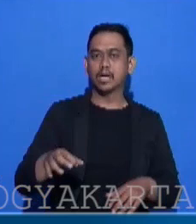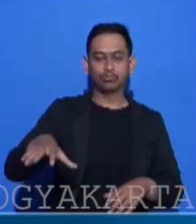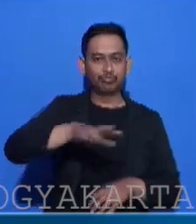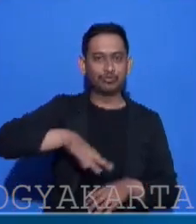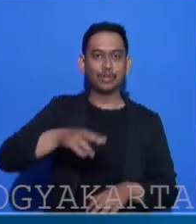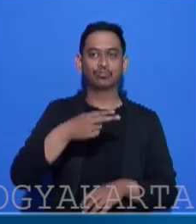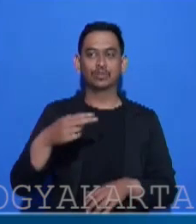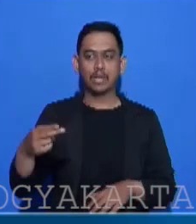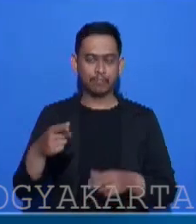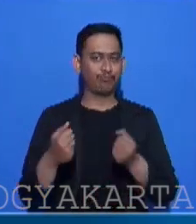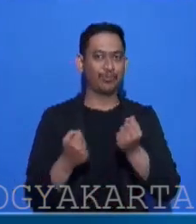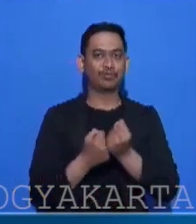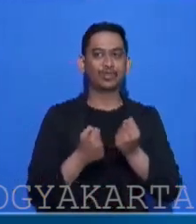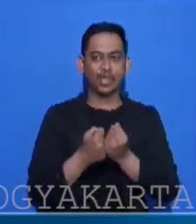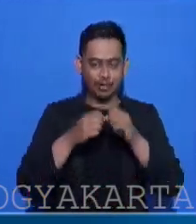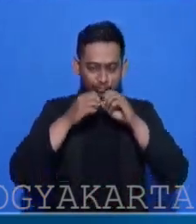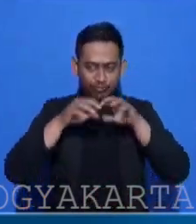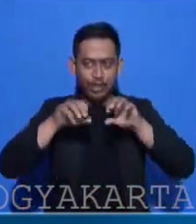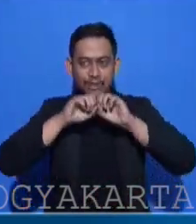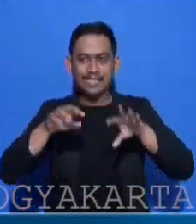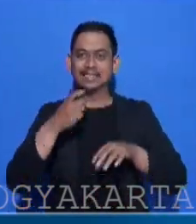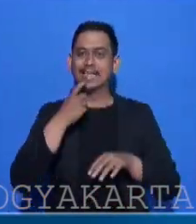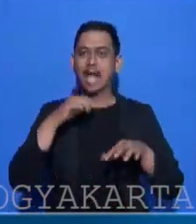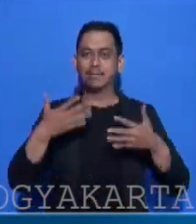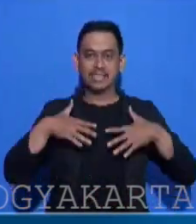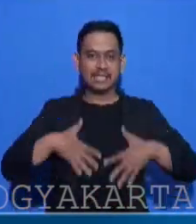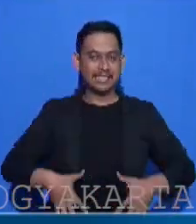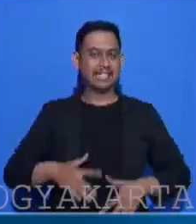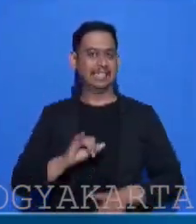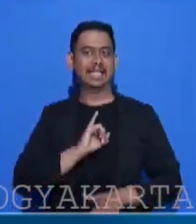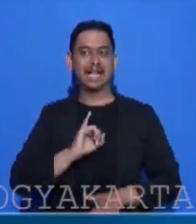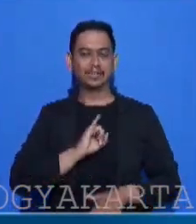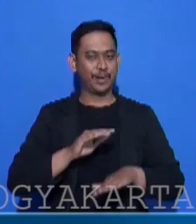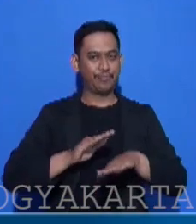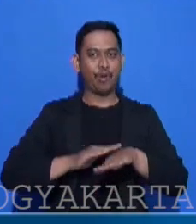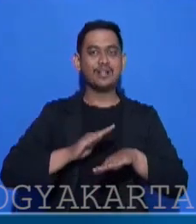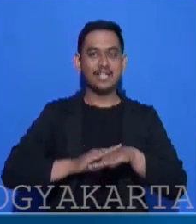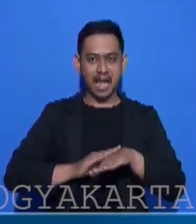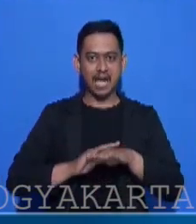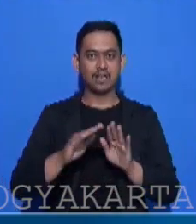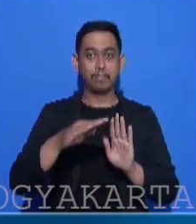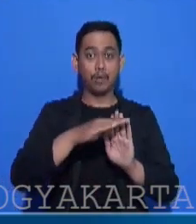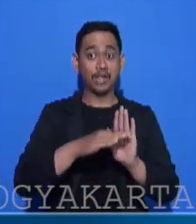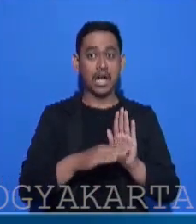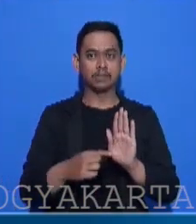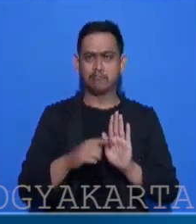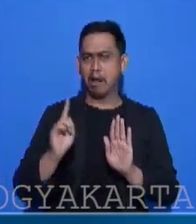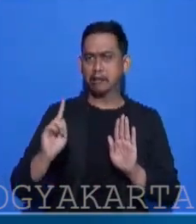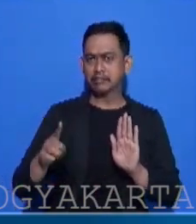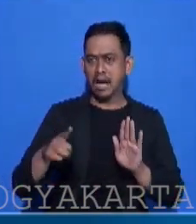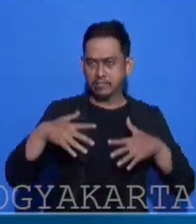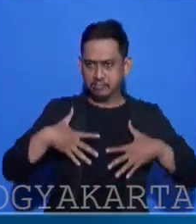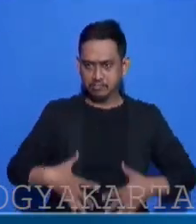konsisten mendukung dan menggaungkan kebaya sebagai identitas budaya. Salah satunya dengan mengadakan acara berbusana kebaya di berbagai